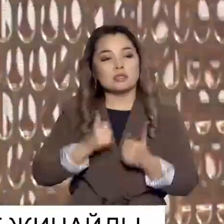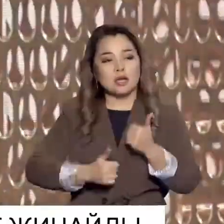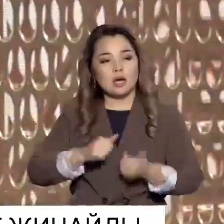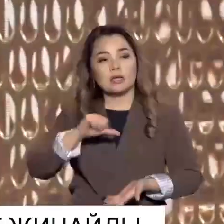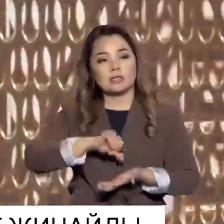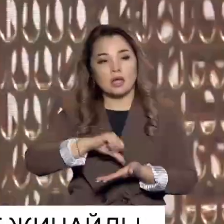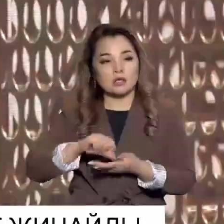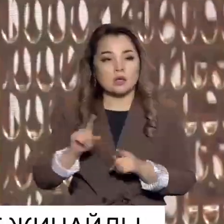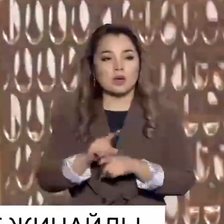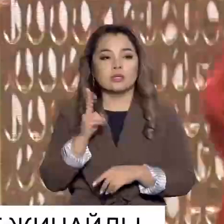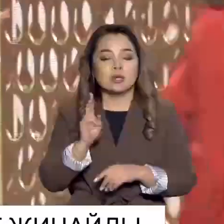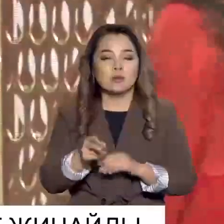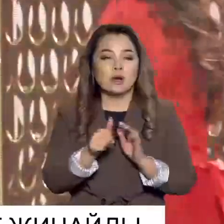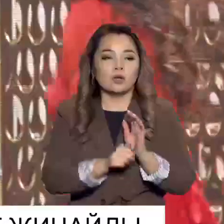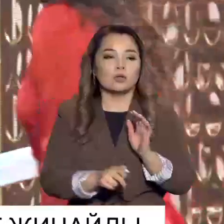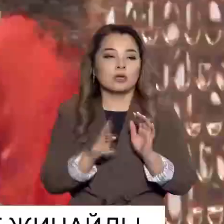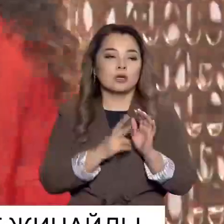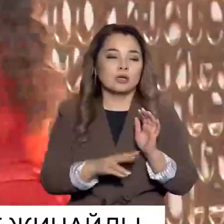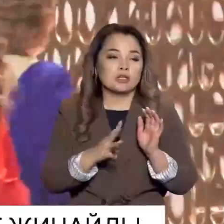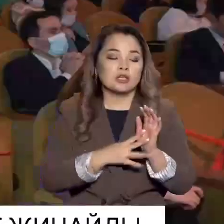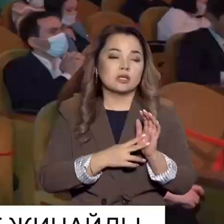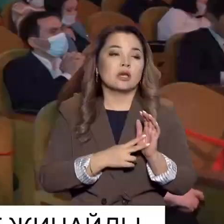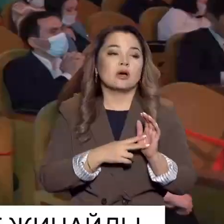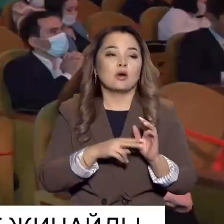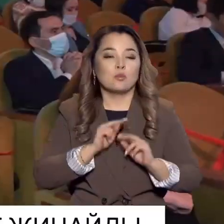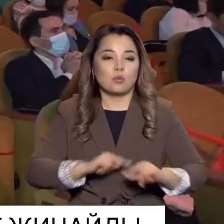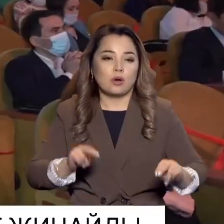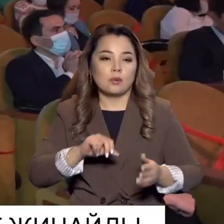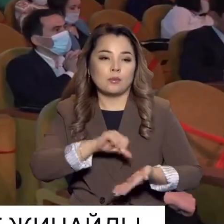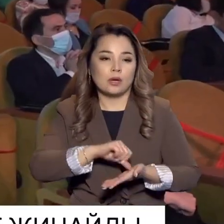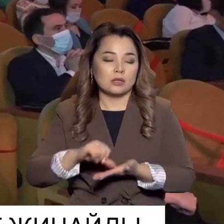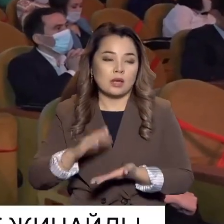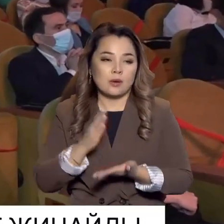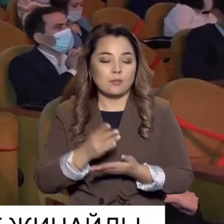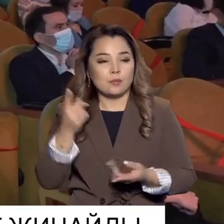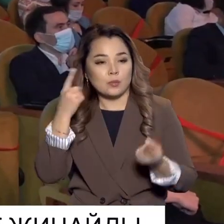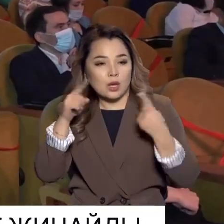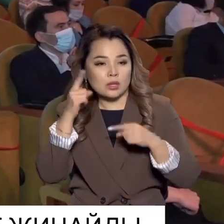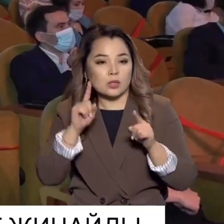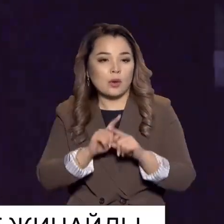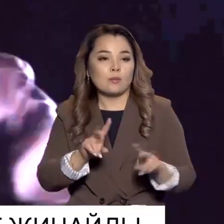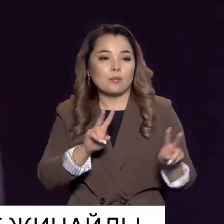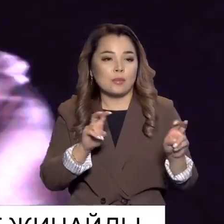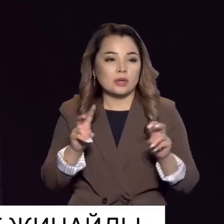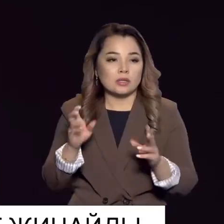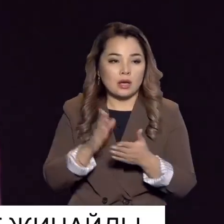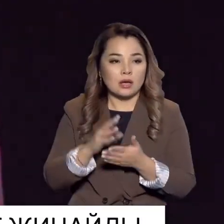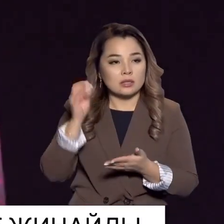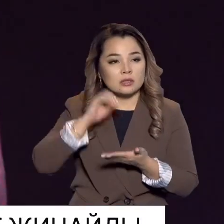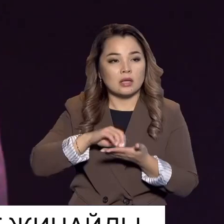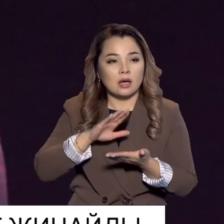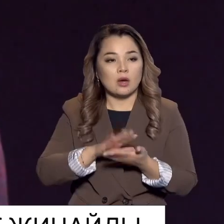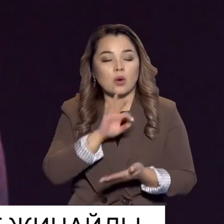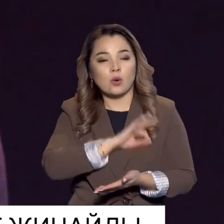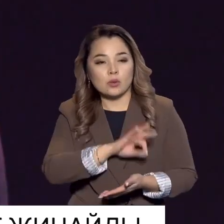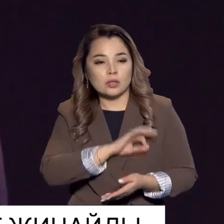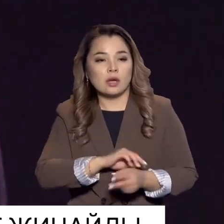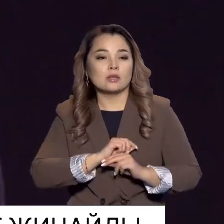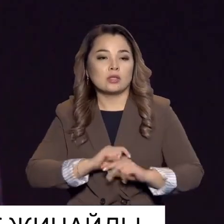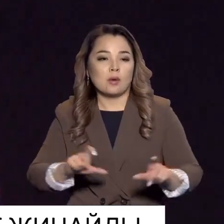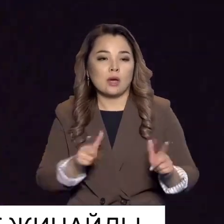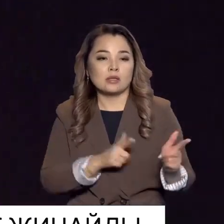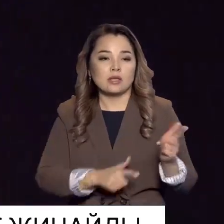үшін 2647 мұғалім тіркелді. Олар байқау аясында мультимедиалық мақала әзірлеп, сандық құралдарды қолдану арқылы сабақ